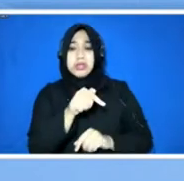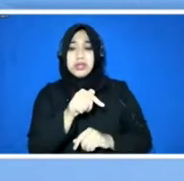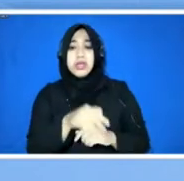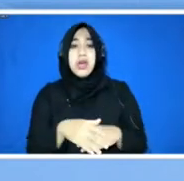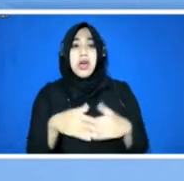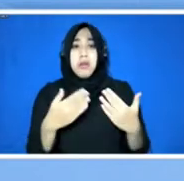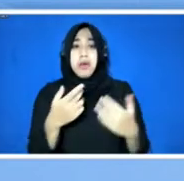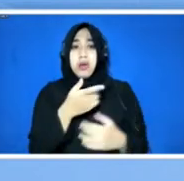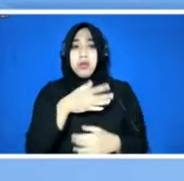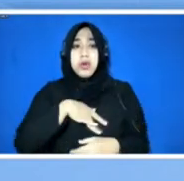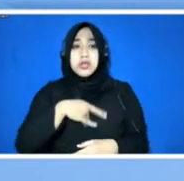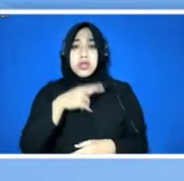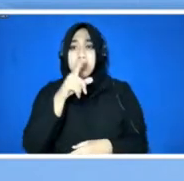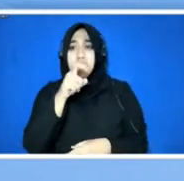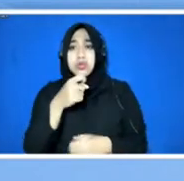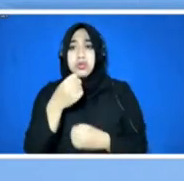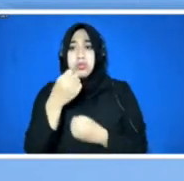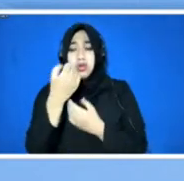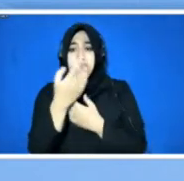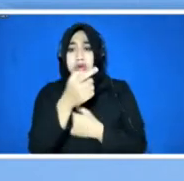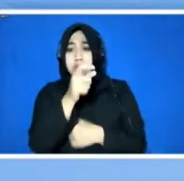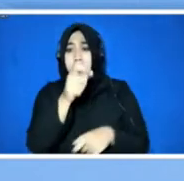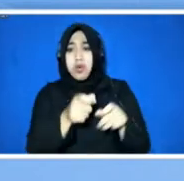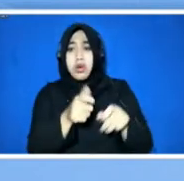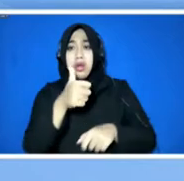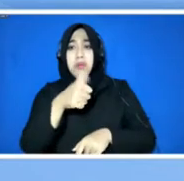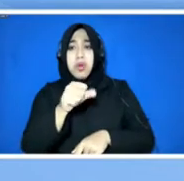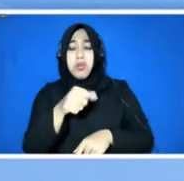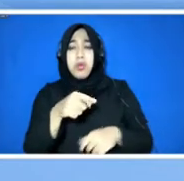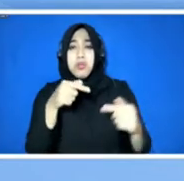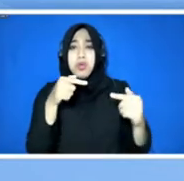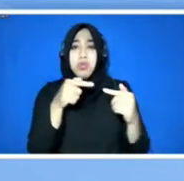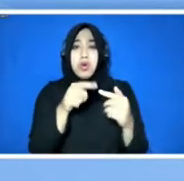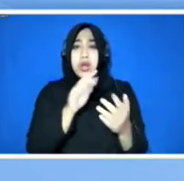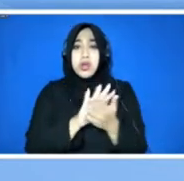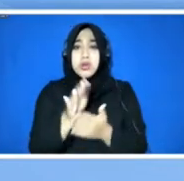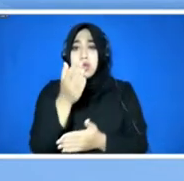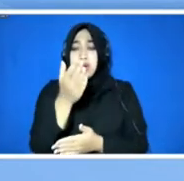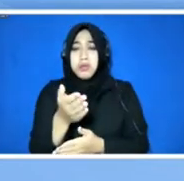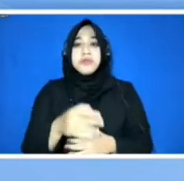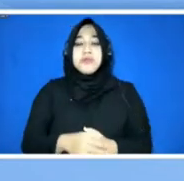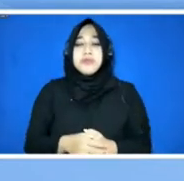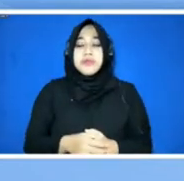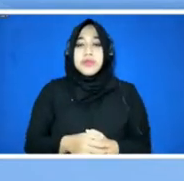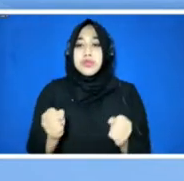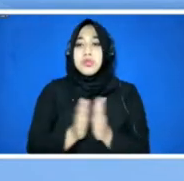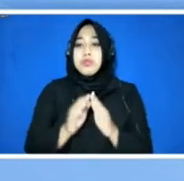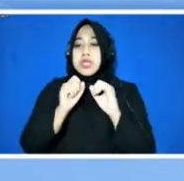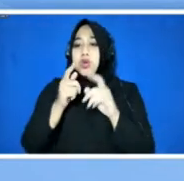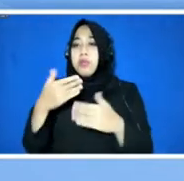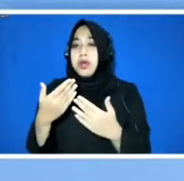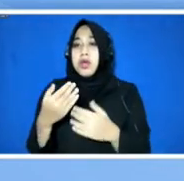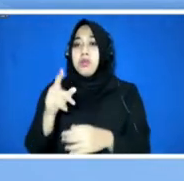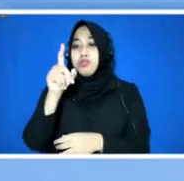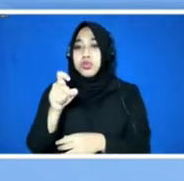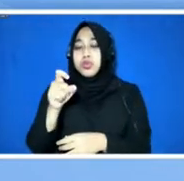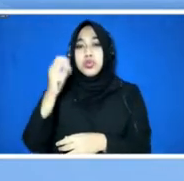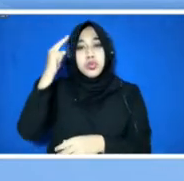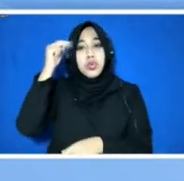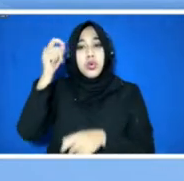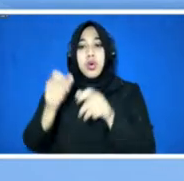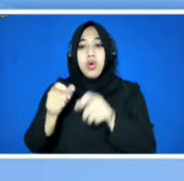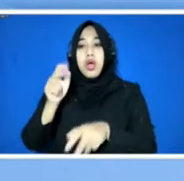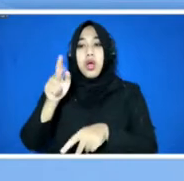perlu memberitahukan orang yang baru-baru ini berinteraksi langsung dengan Anda? Dan mayoritas responden menganggap perlu bagi seseorang jika